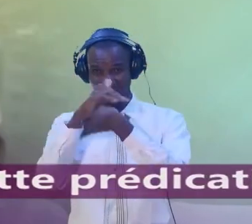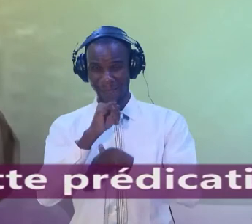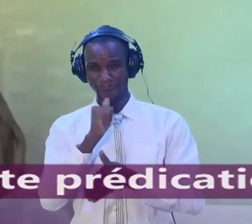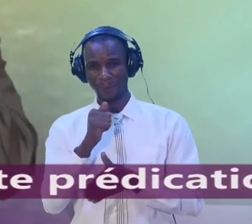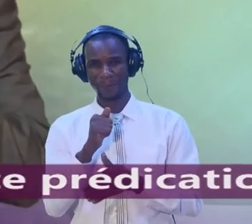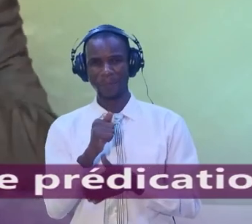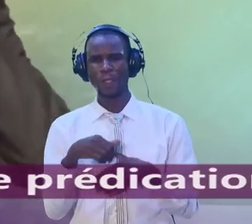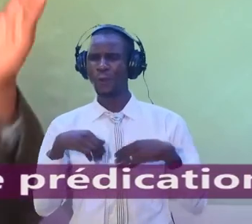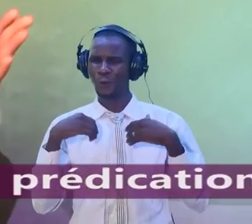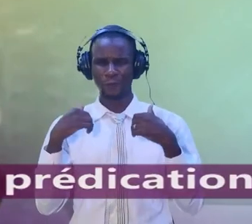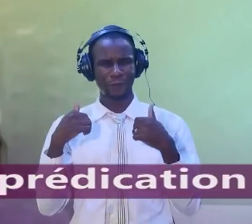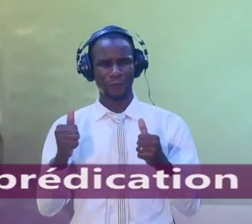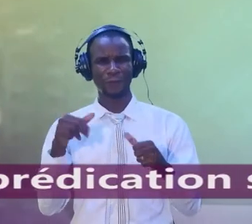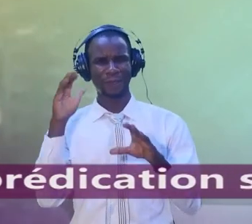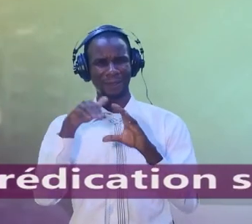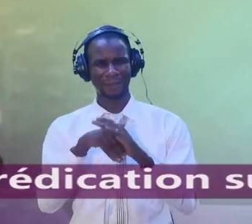Hatuishi tena gizani.